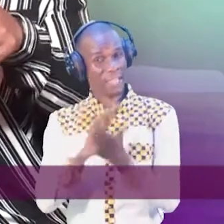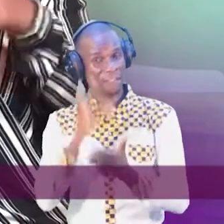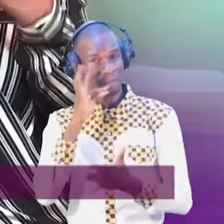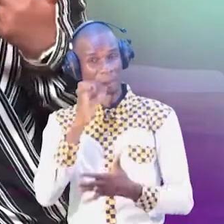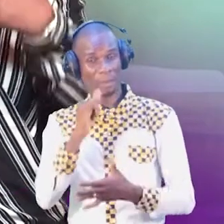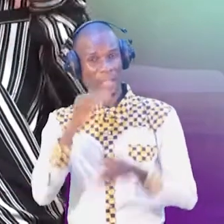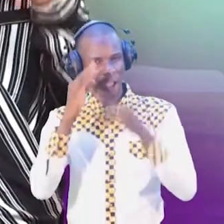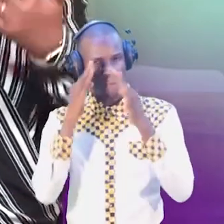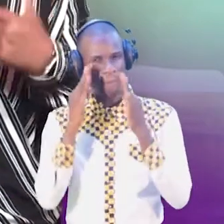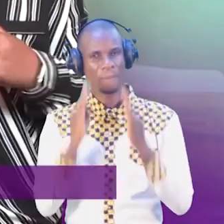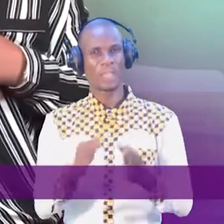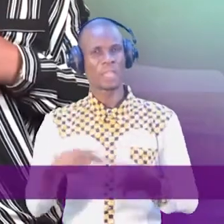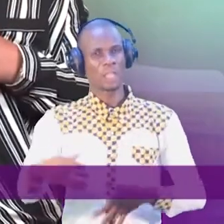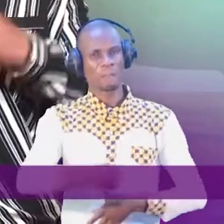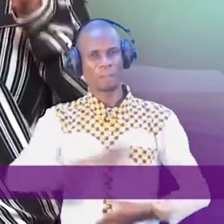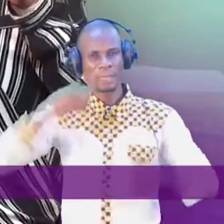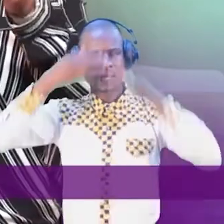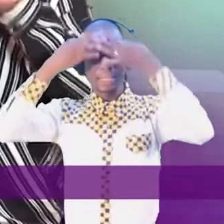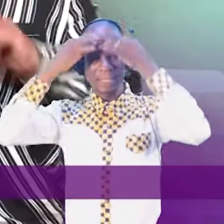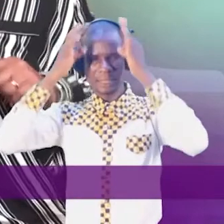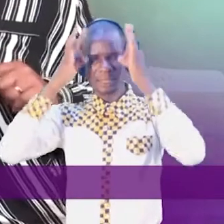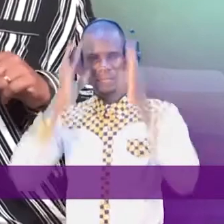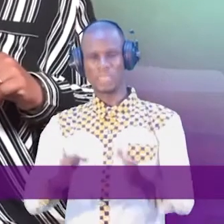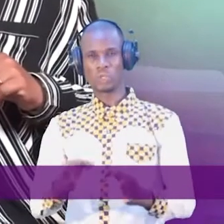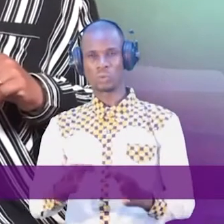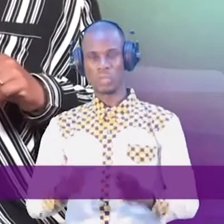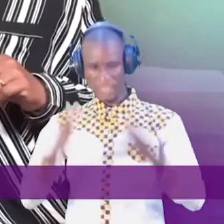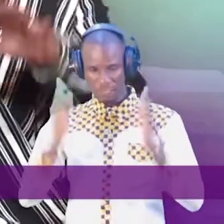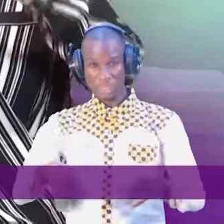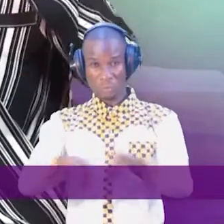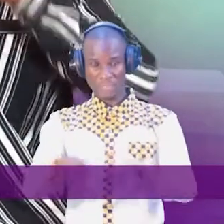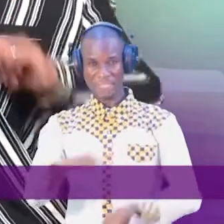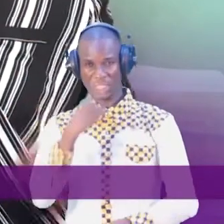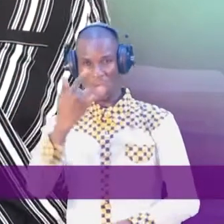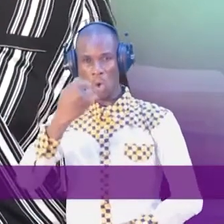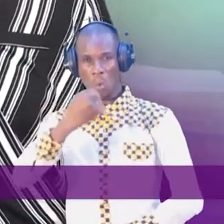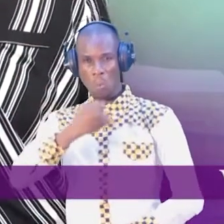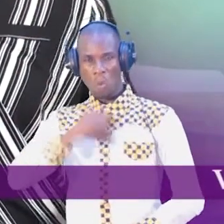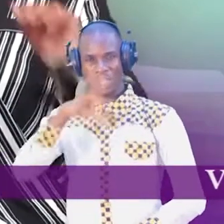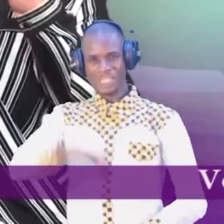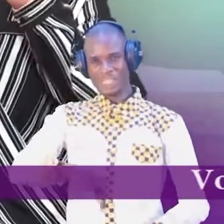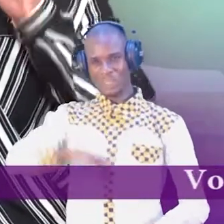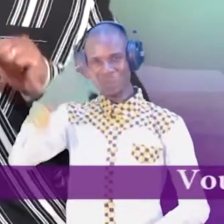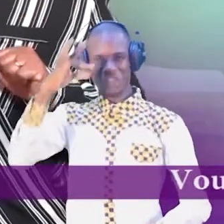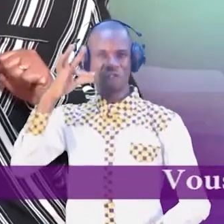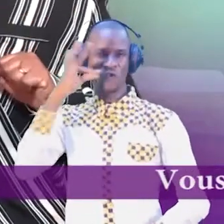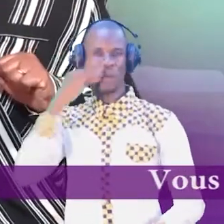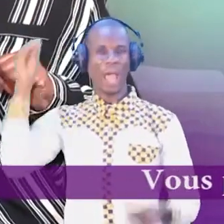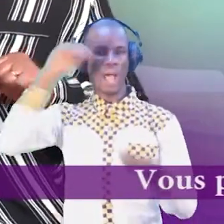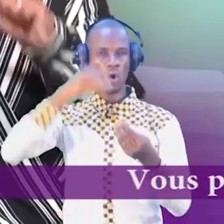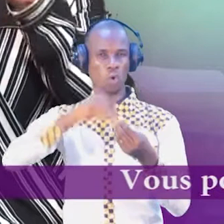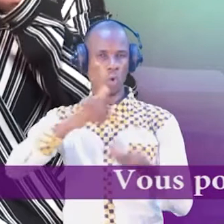komo na lokola pasi okomiyo ka penza pepe lete kasi kotika te. Milo bana mo mesano ete ngana zwi